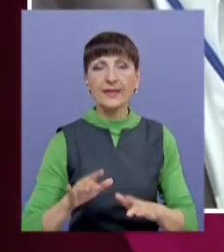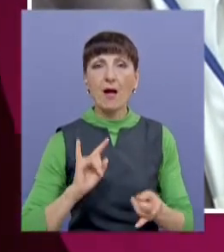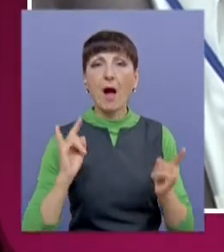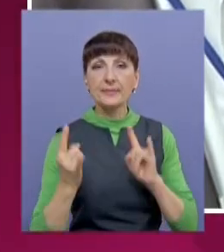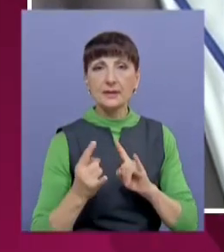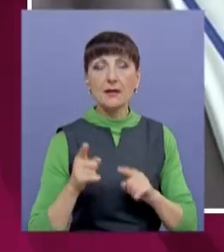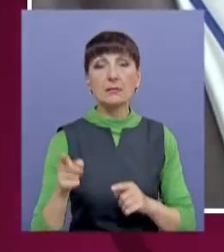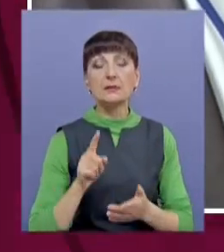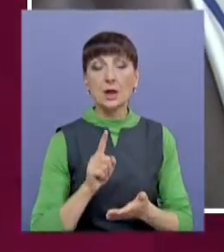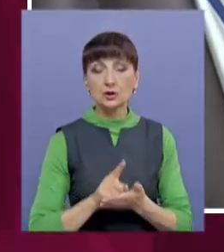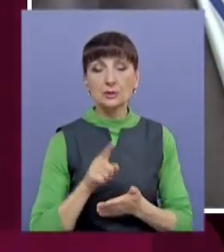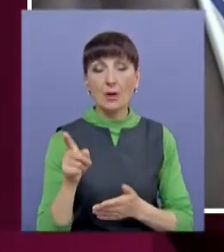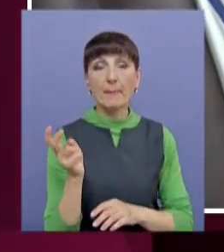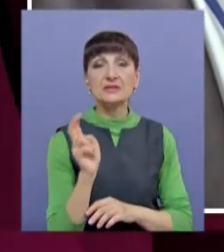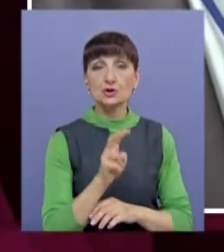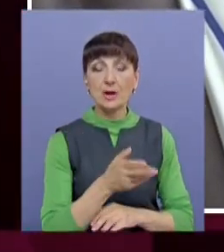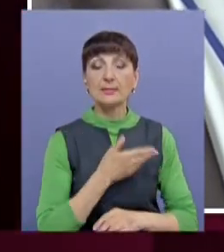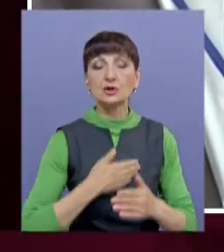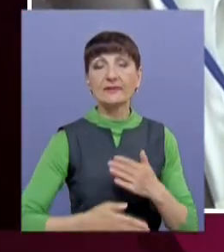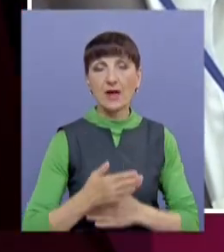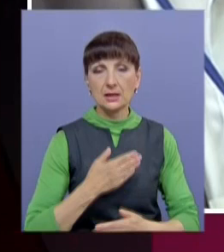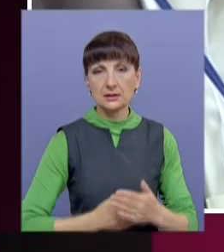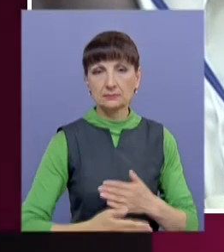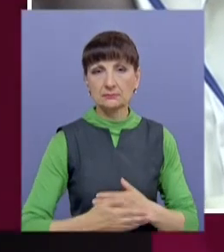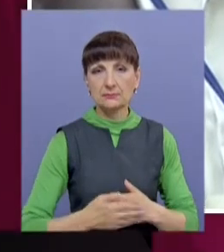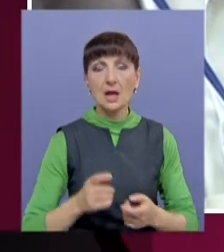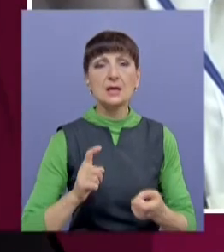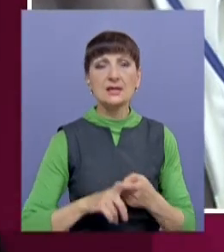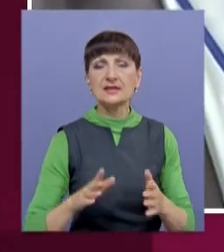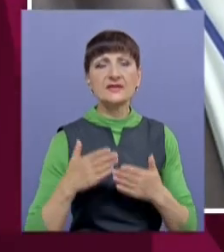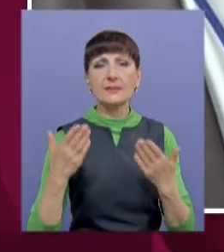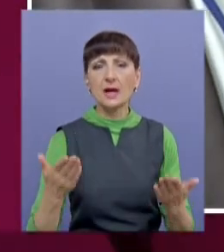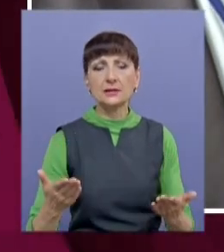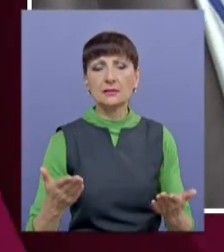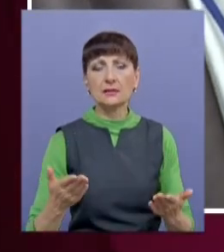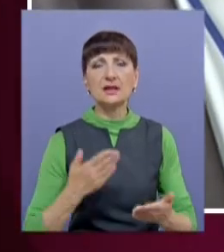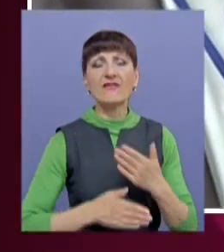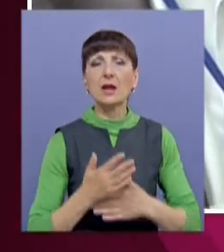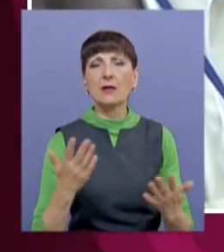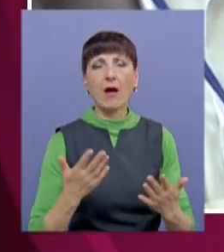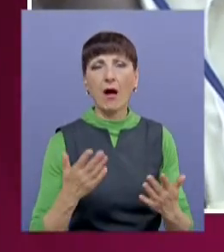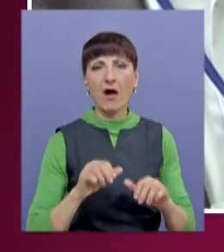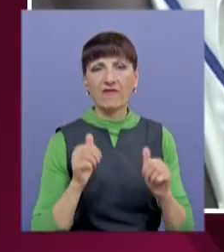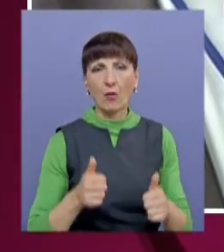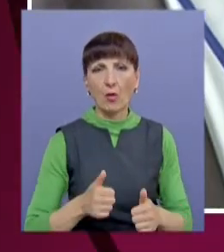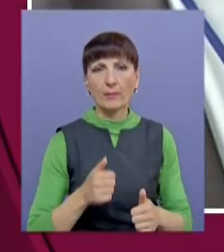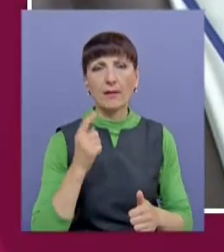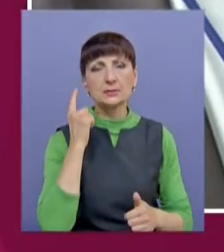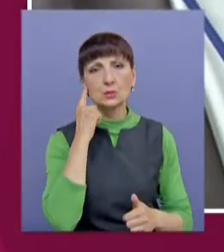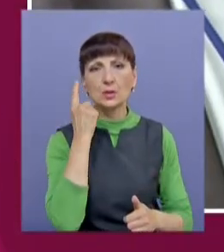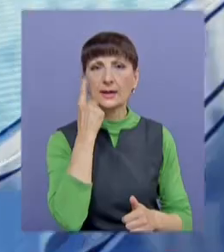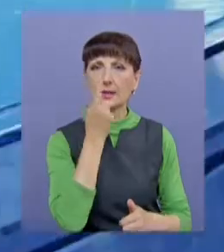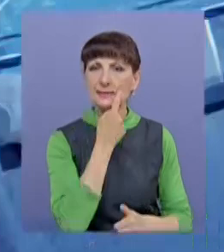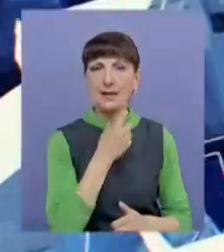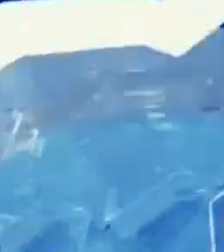которые должны посещать наши инвалиды, независимо от их инвалидности. Все условия сделаны.